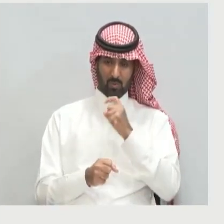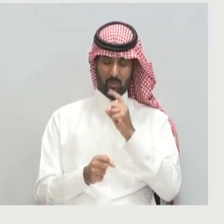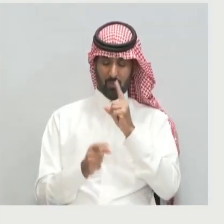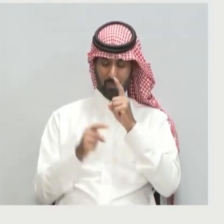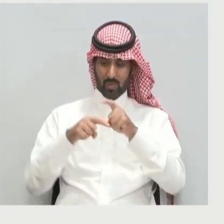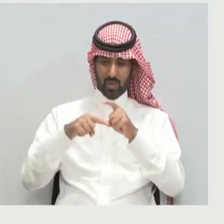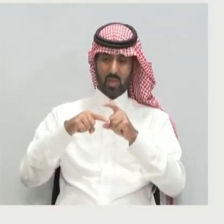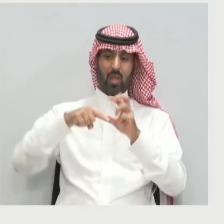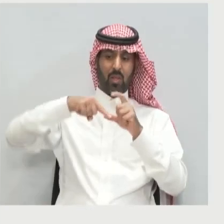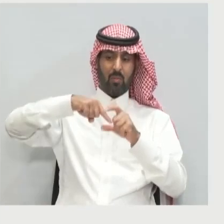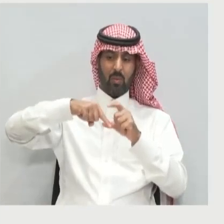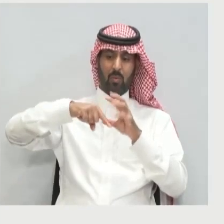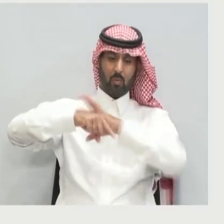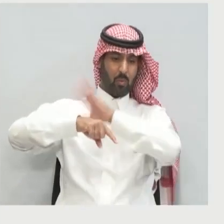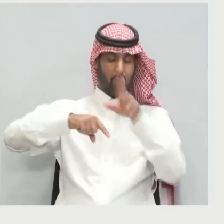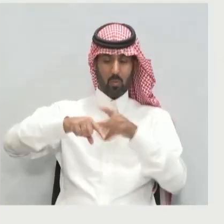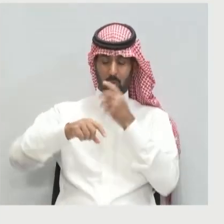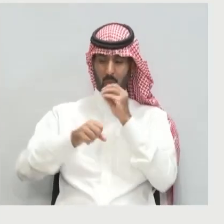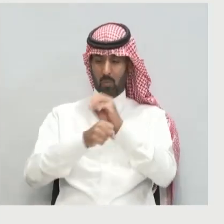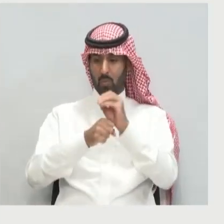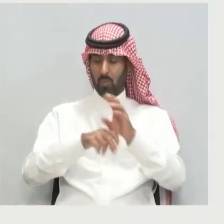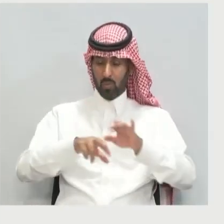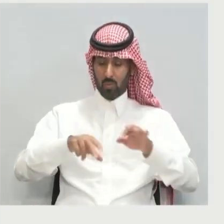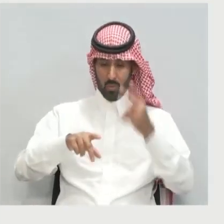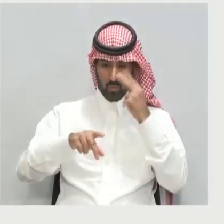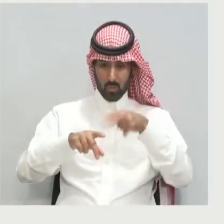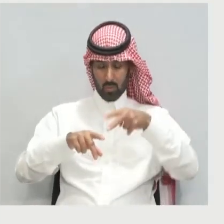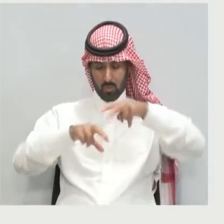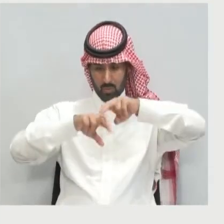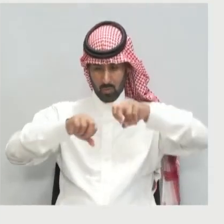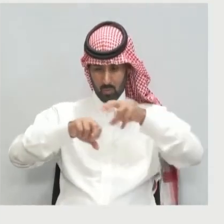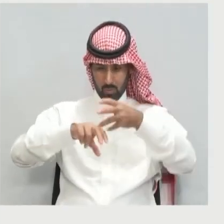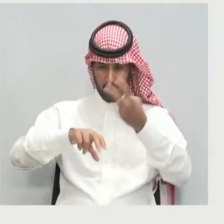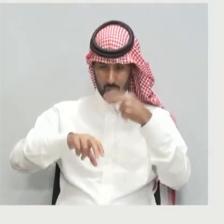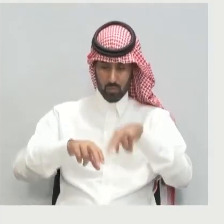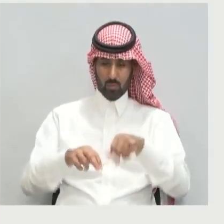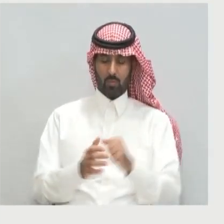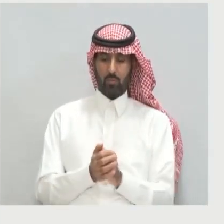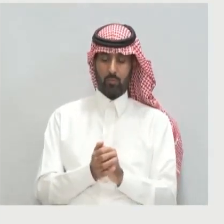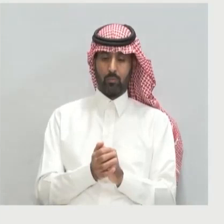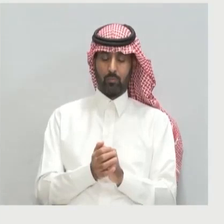نظرا لان جميع البيانات موجوده على الانترنت فقد تتعرض للاختراق